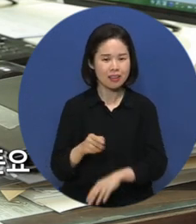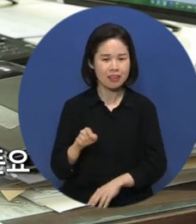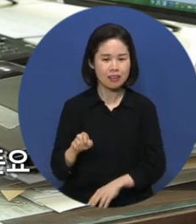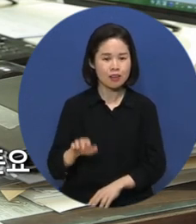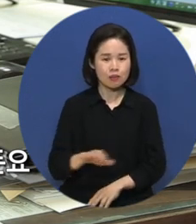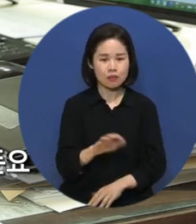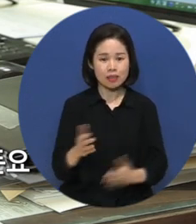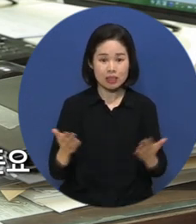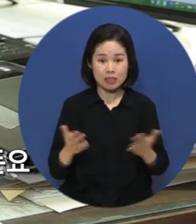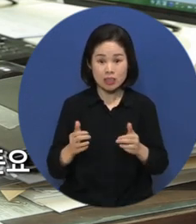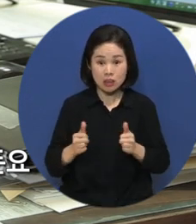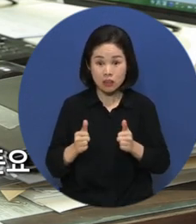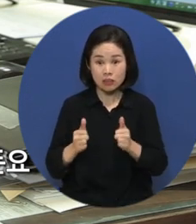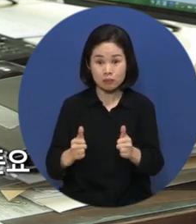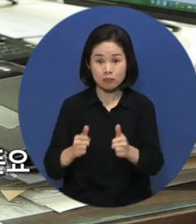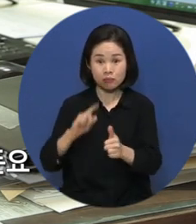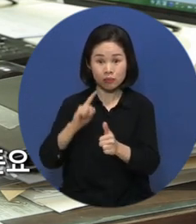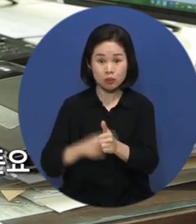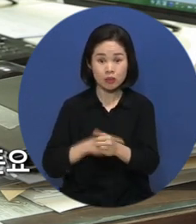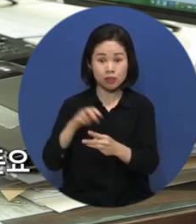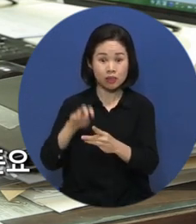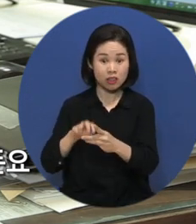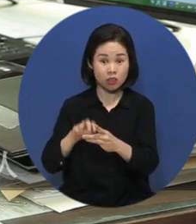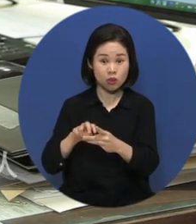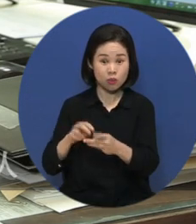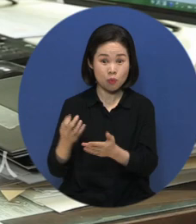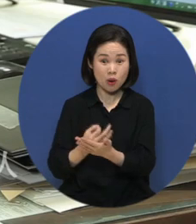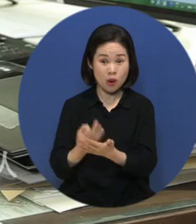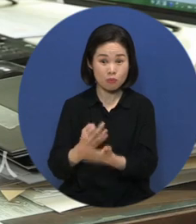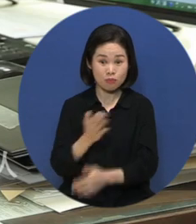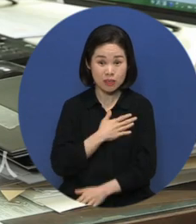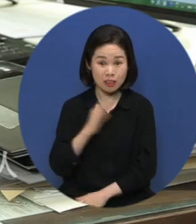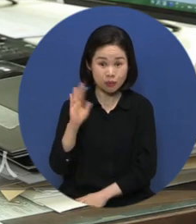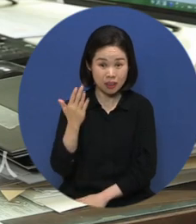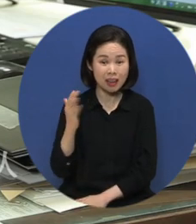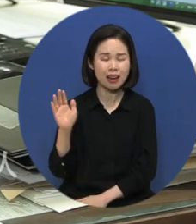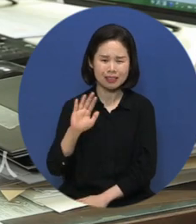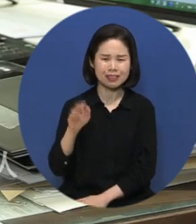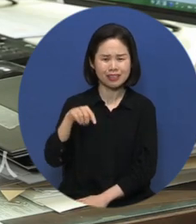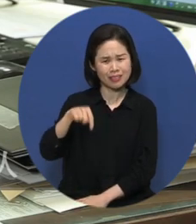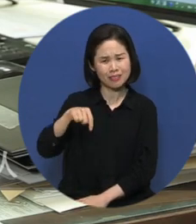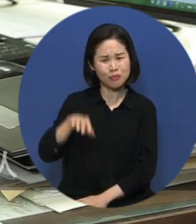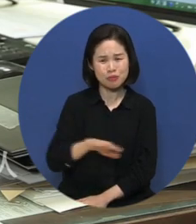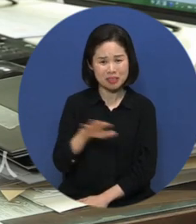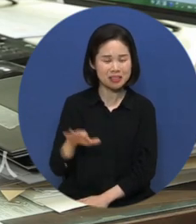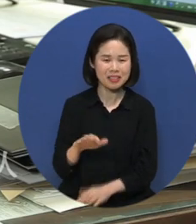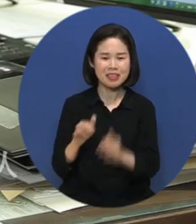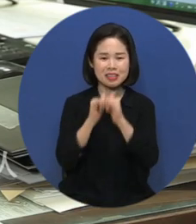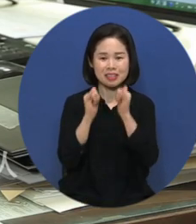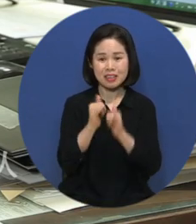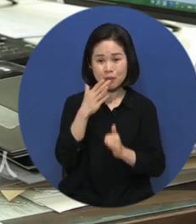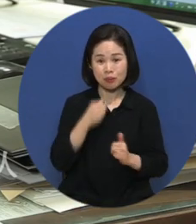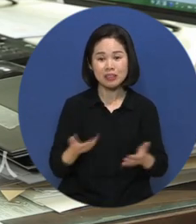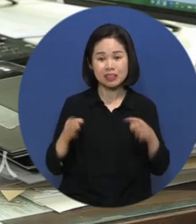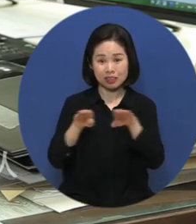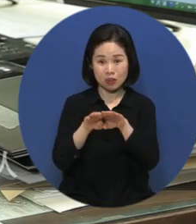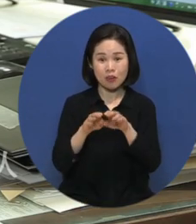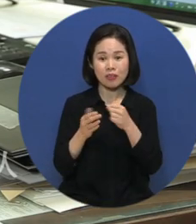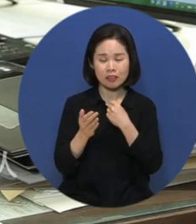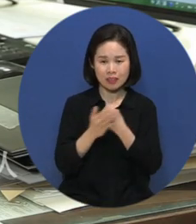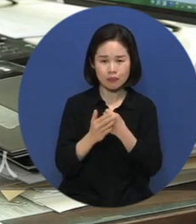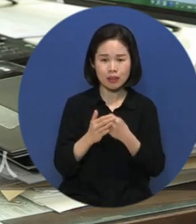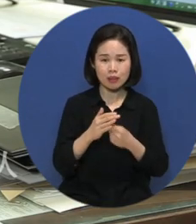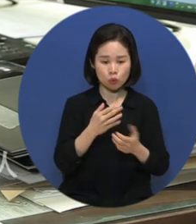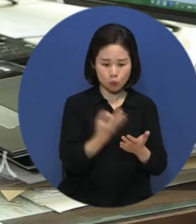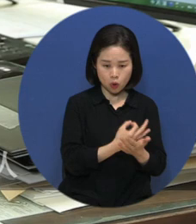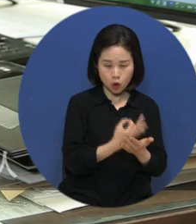해서 회사가 부자가 되는 게 하나도 아니에요. 그리고 여기는 사회복지시설이라서 모든 수익은 우리 장애인분들을 위해서 가게